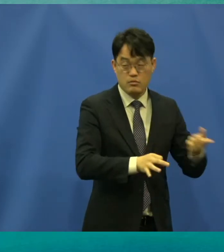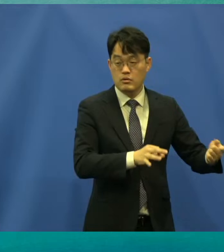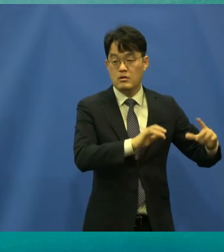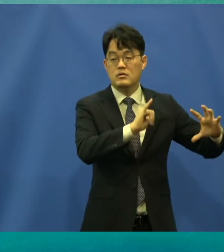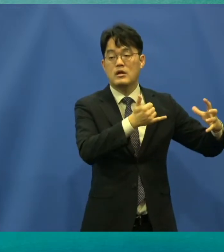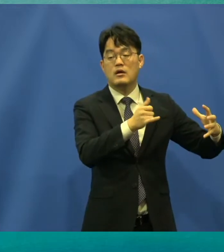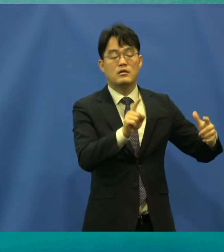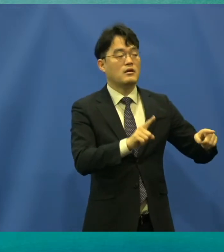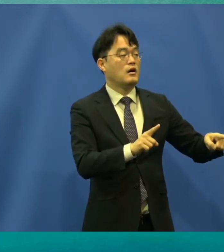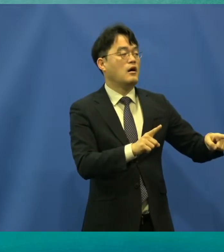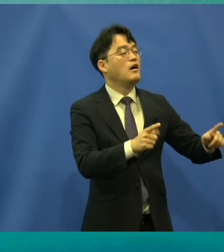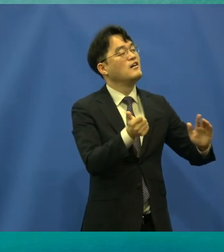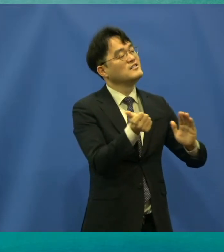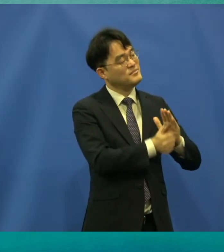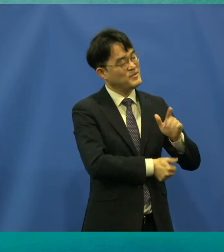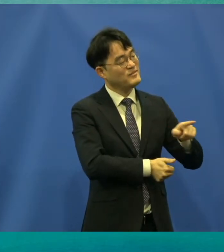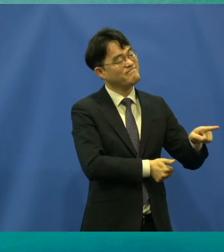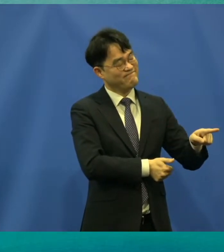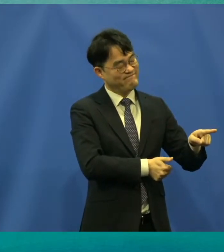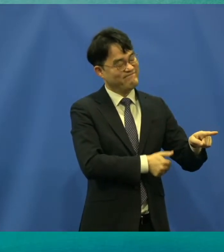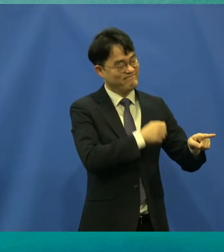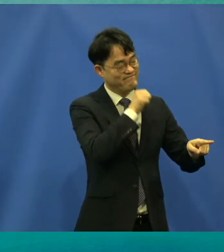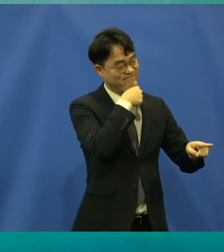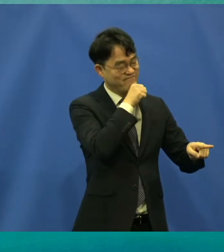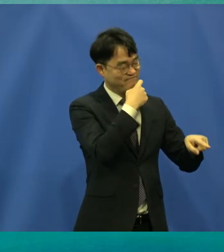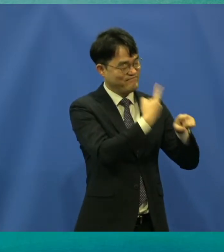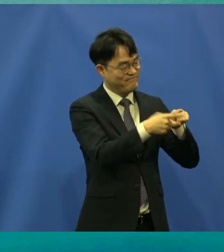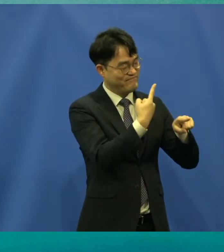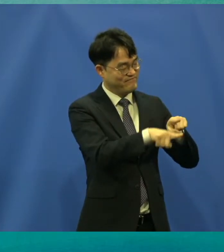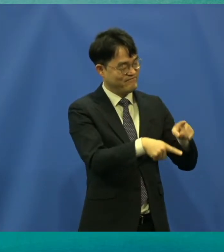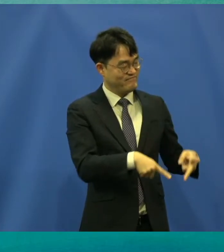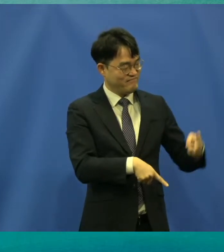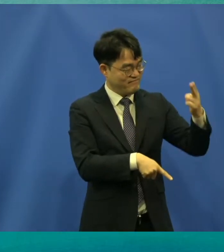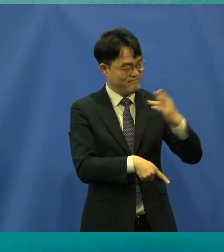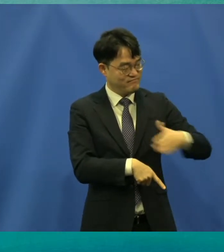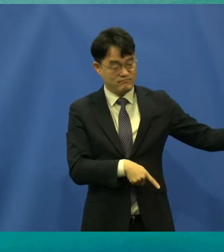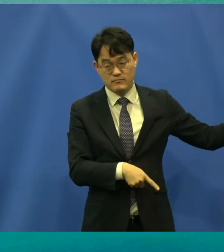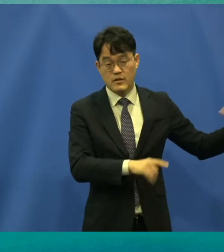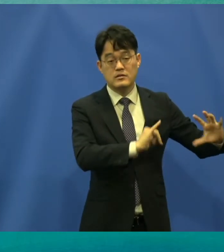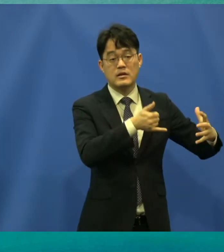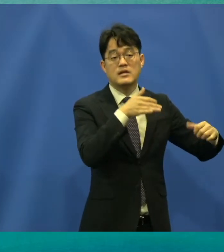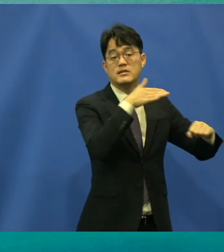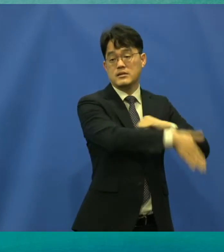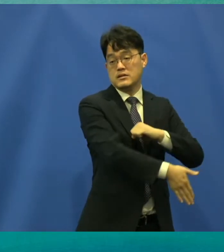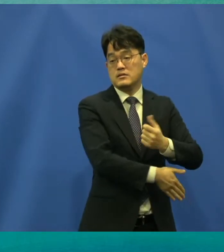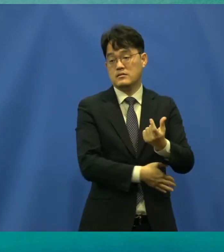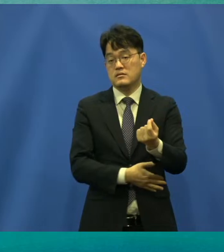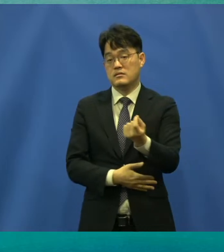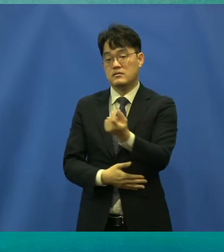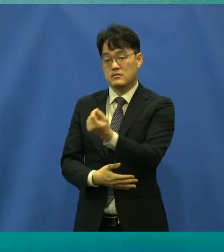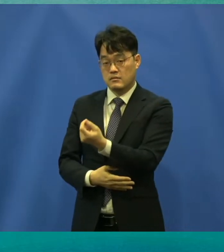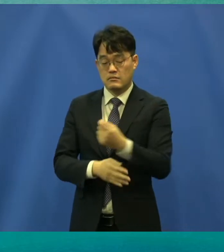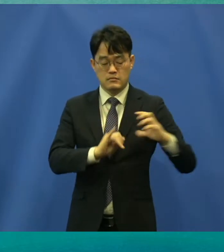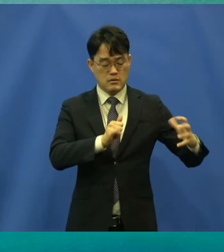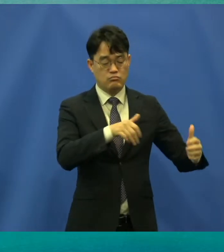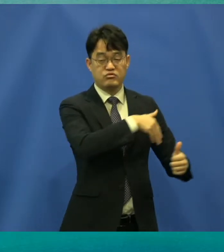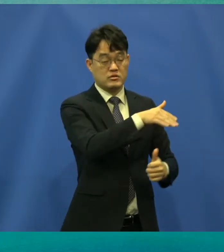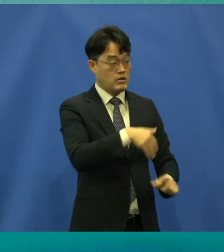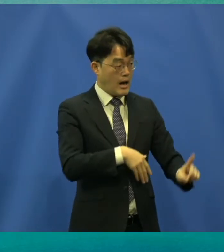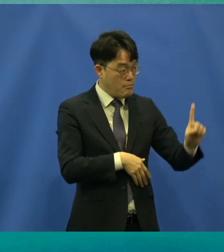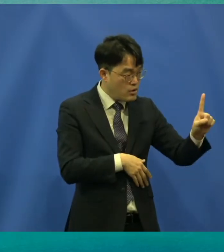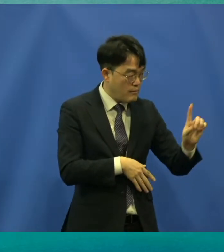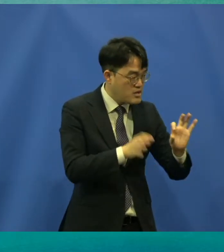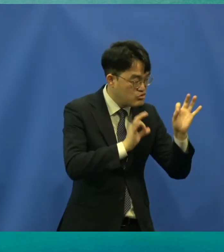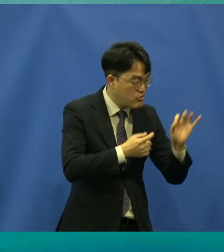내혹하죠. 철저한 평가 제도가 돌아가고 있습니다. 이 세상의 분위기는 그래요. 너 한 번만